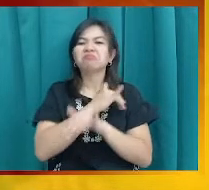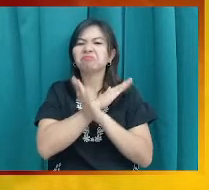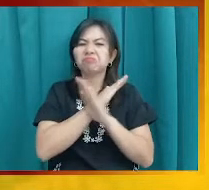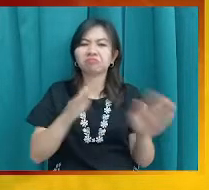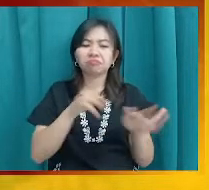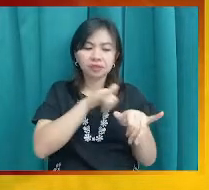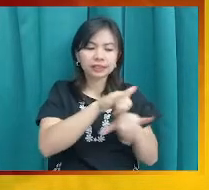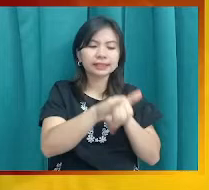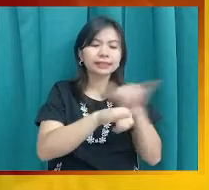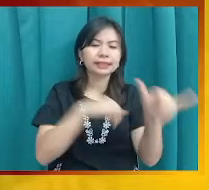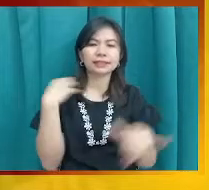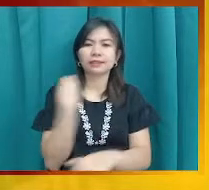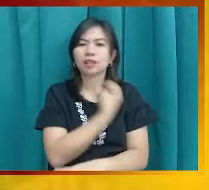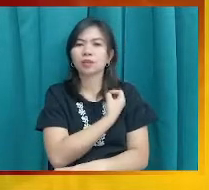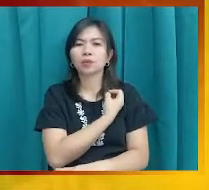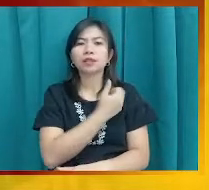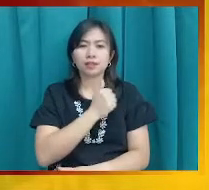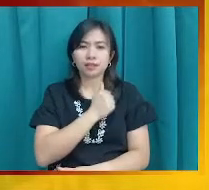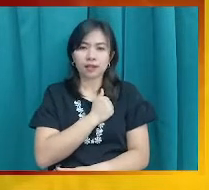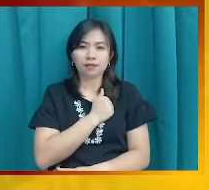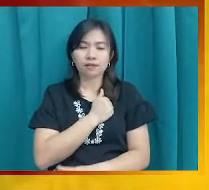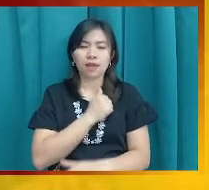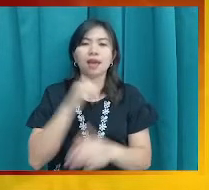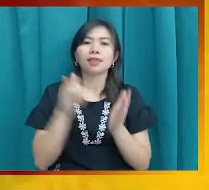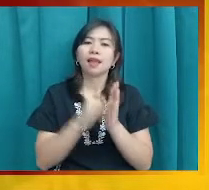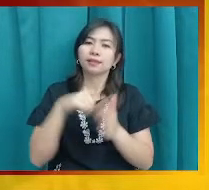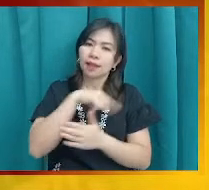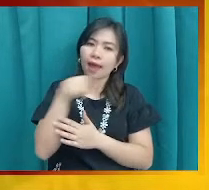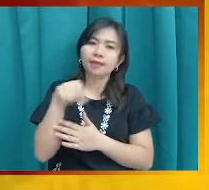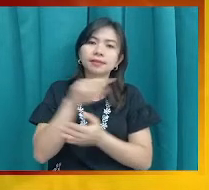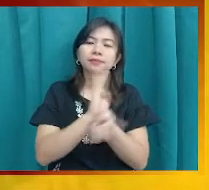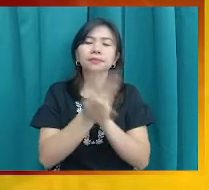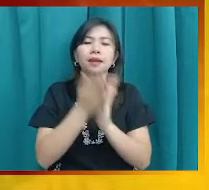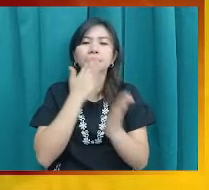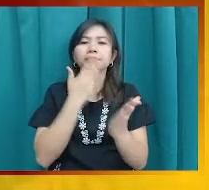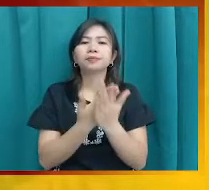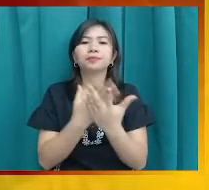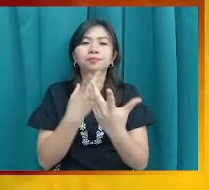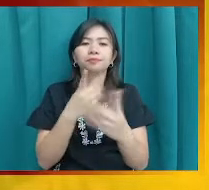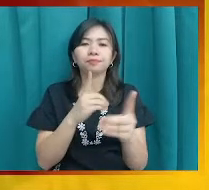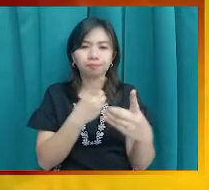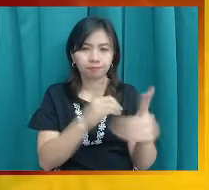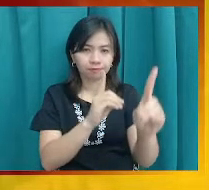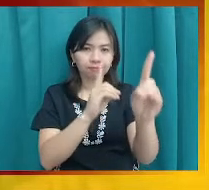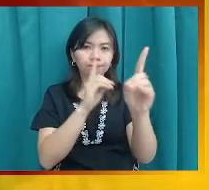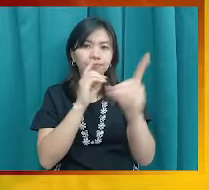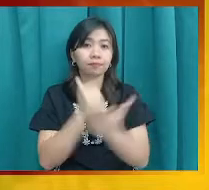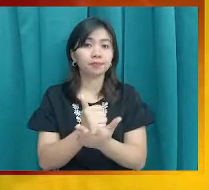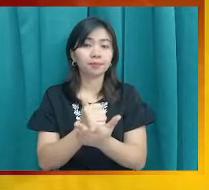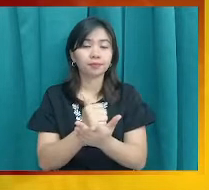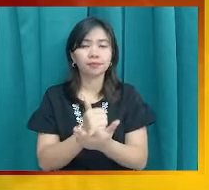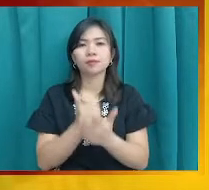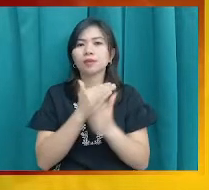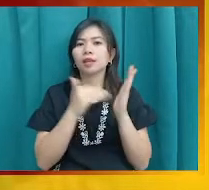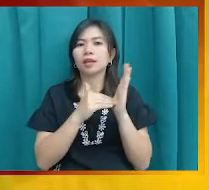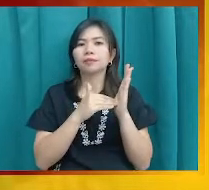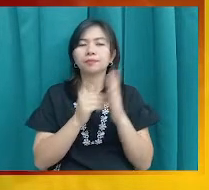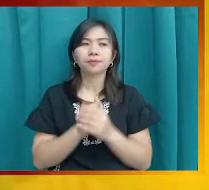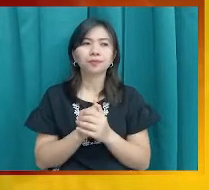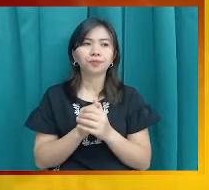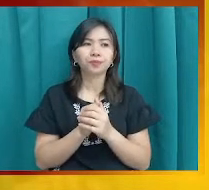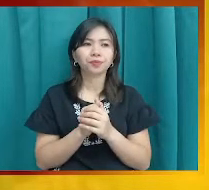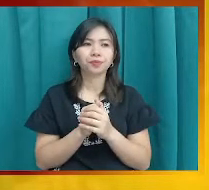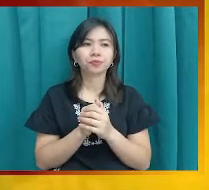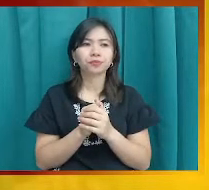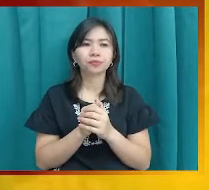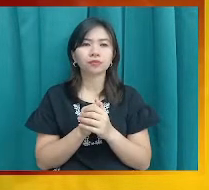ay isang naging mabuting disciple. Yeah. No, alam mo, ito lang tatandaan bago ko ipasa kay Sir Jao, ito lang ang iwan ko muna sa inyo ngayon.